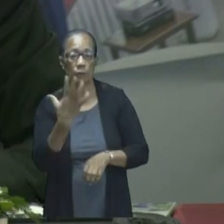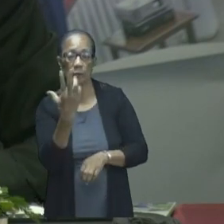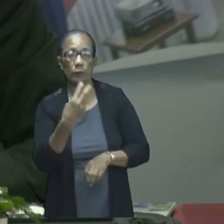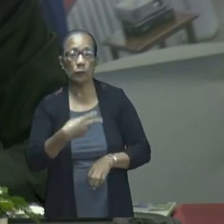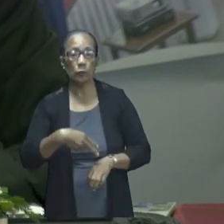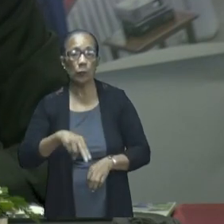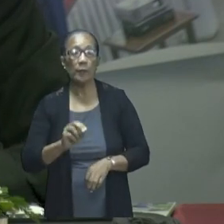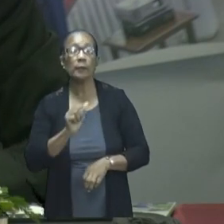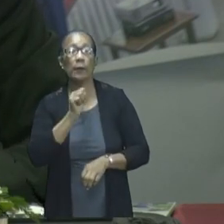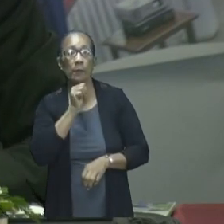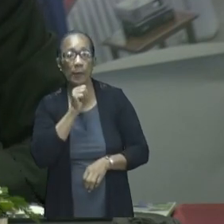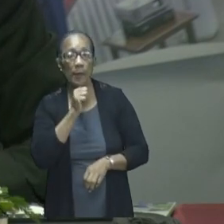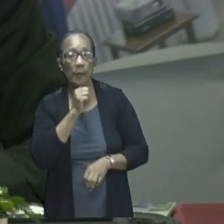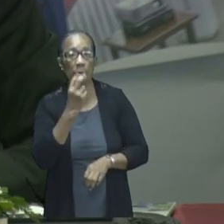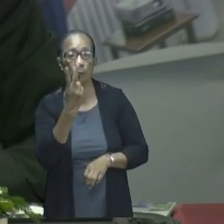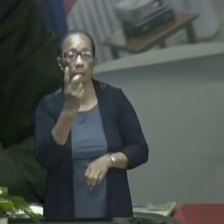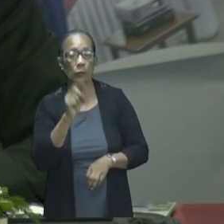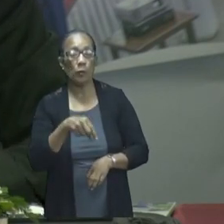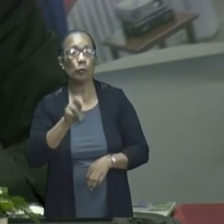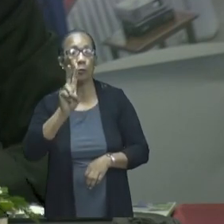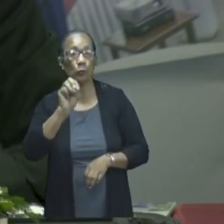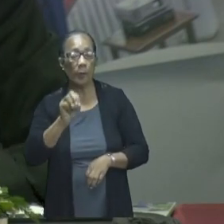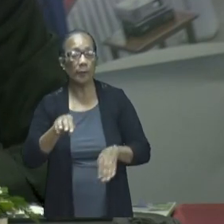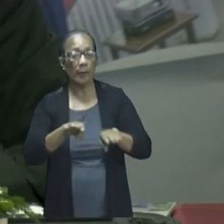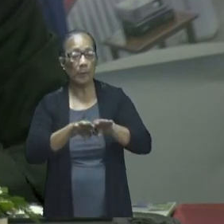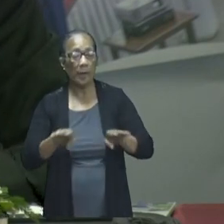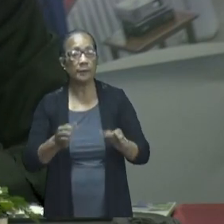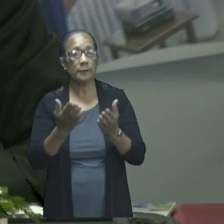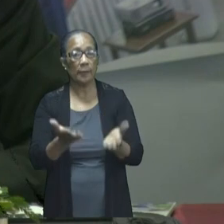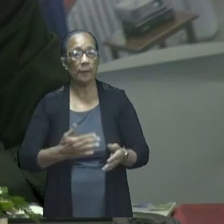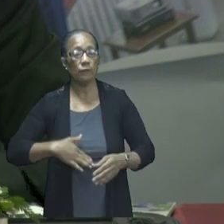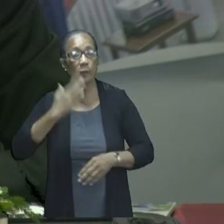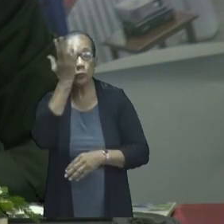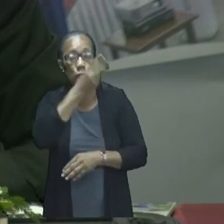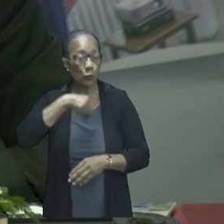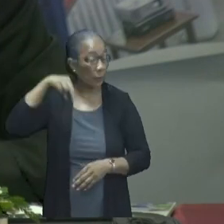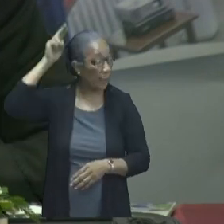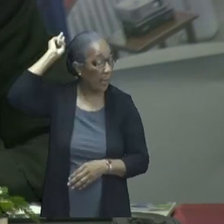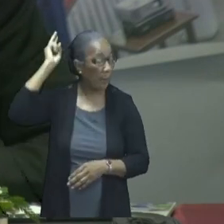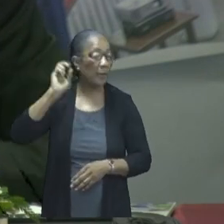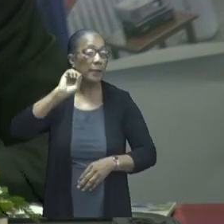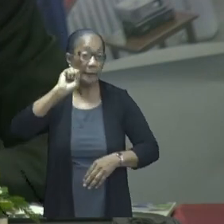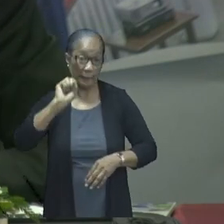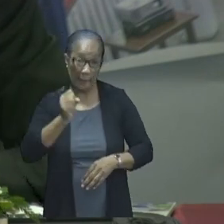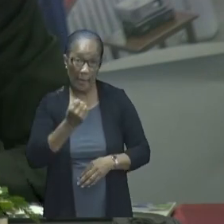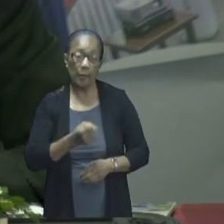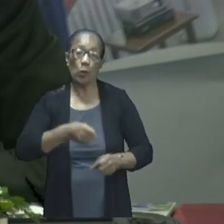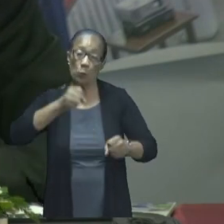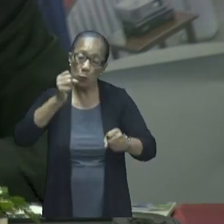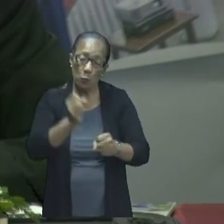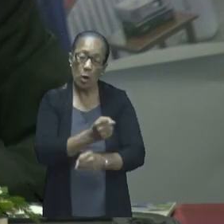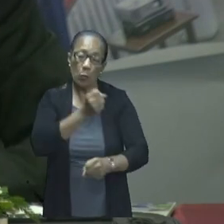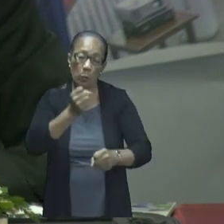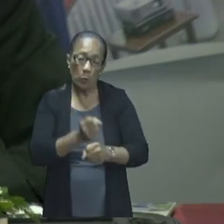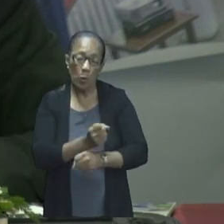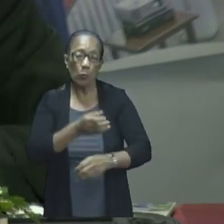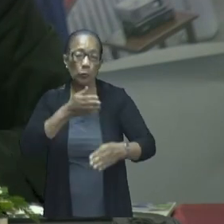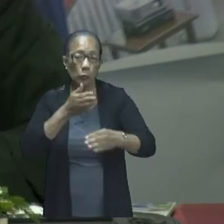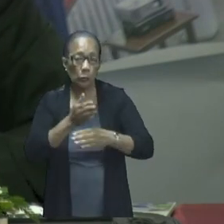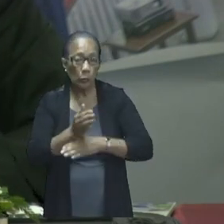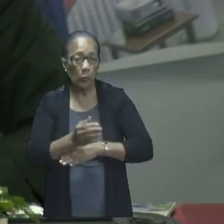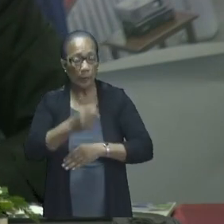de basis gelegd voor redding van suriname en daarop bouwen we verder dank